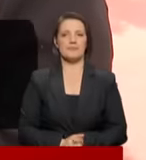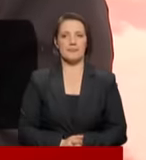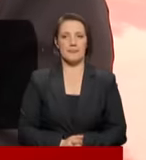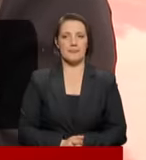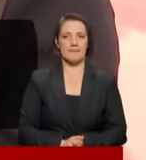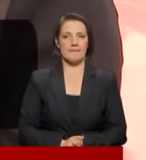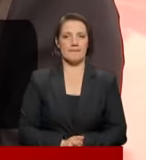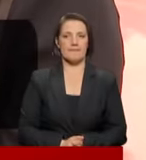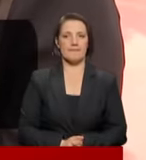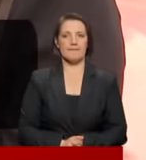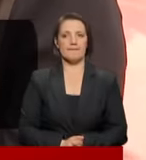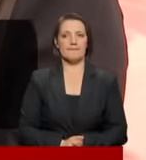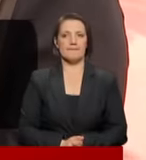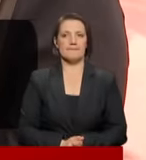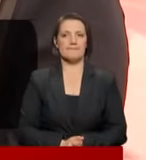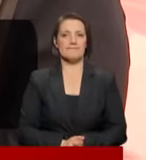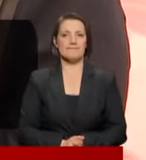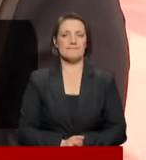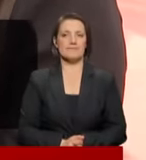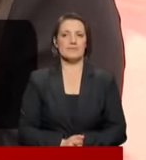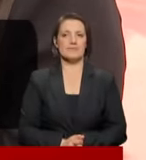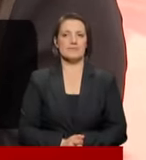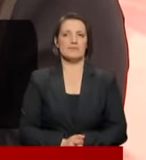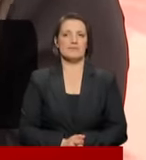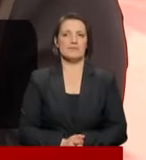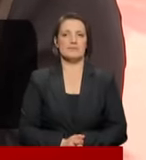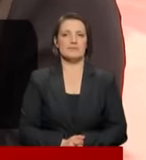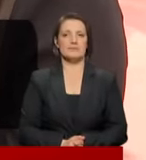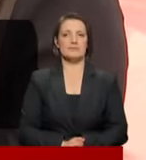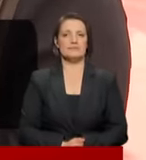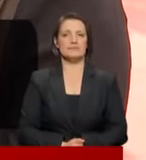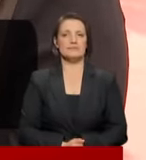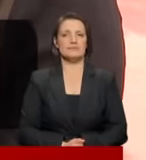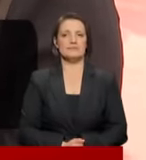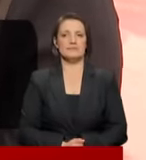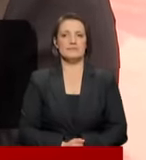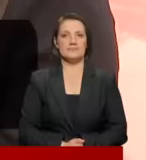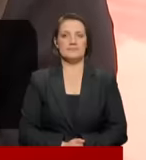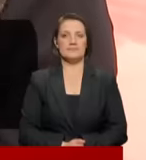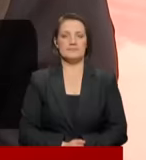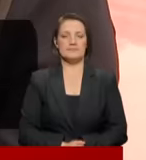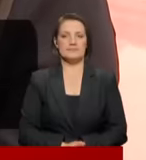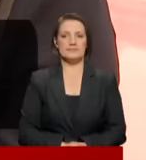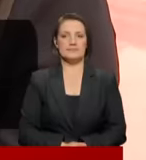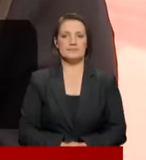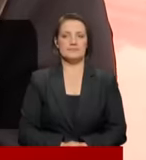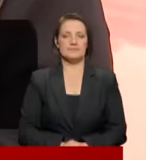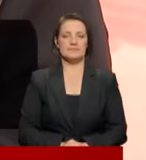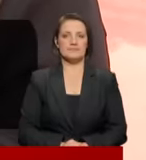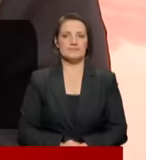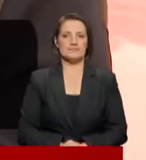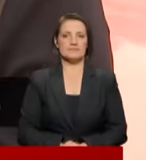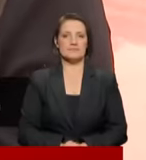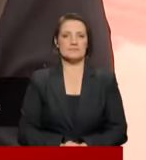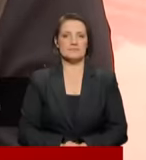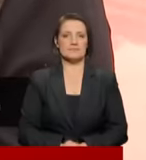gömerim. Vallahi ne devlet, ne ancak Allah haşa canım arsa, ne polis, ne